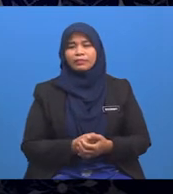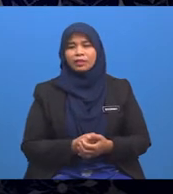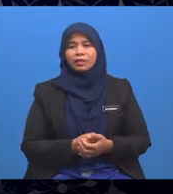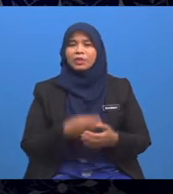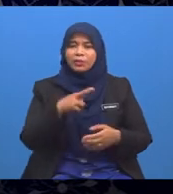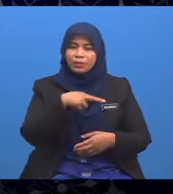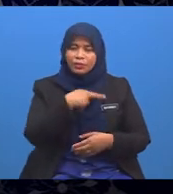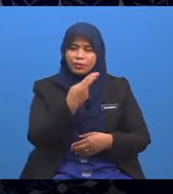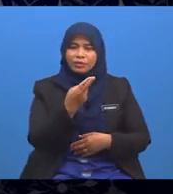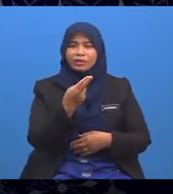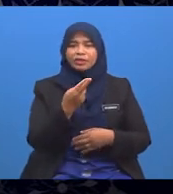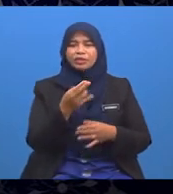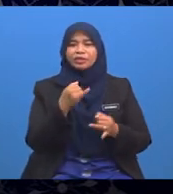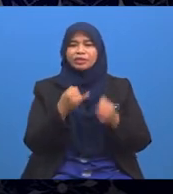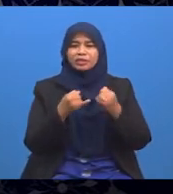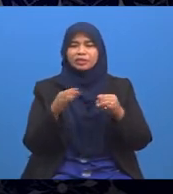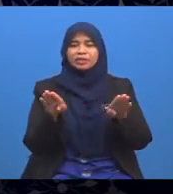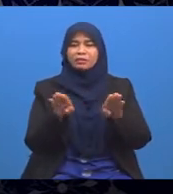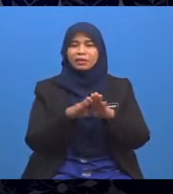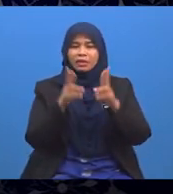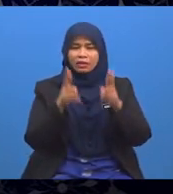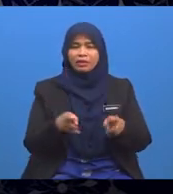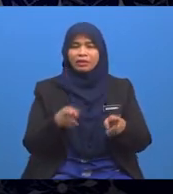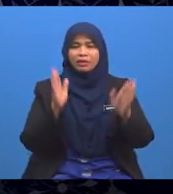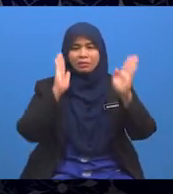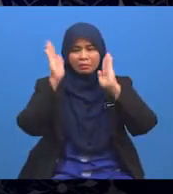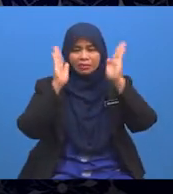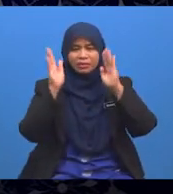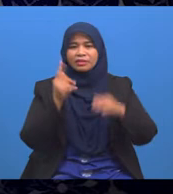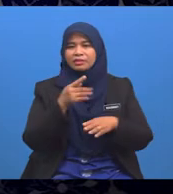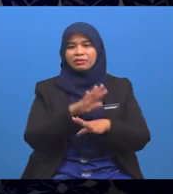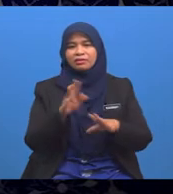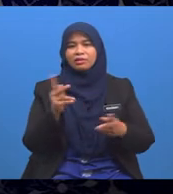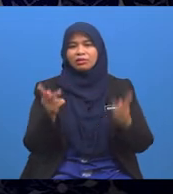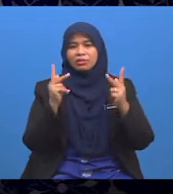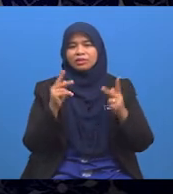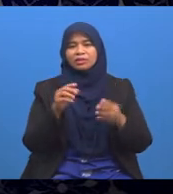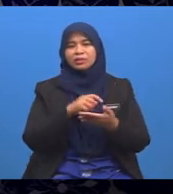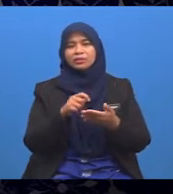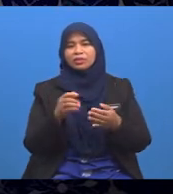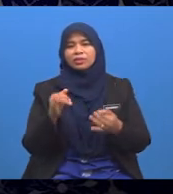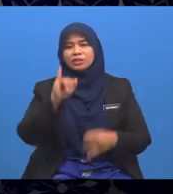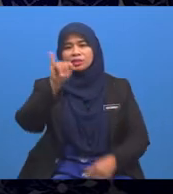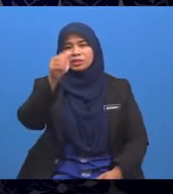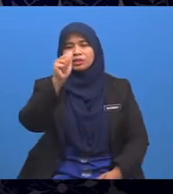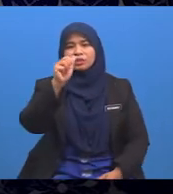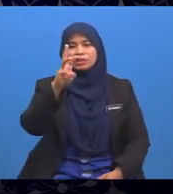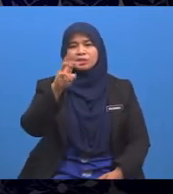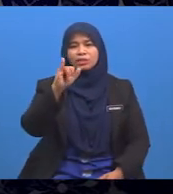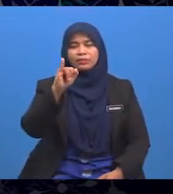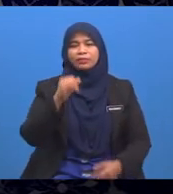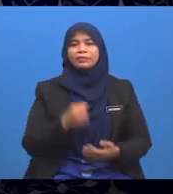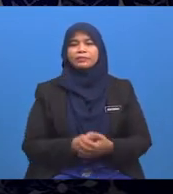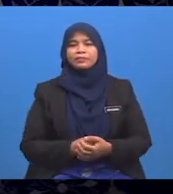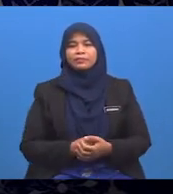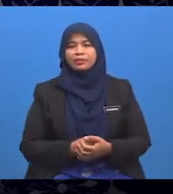Rugi rasanya jika sebagai rakyat Malaysia kita tidak menguasai tulisan jawi. Jom raikan setiap hari